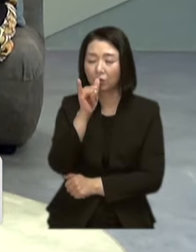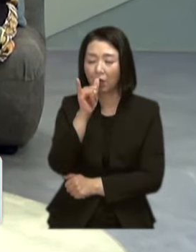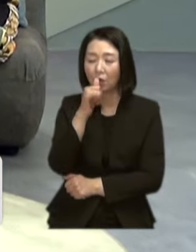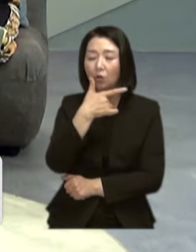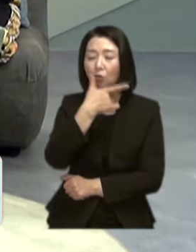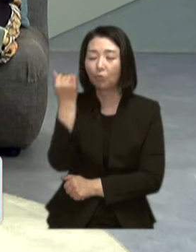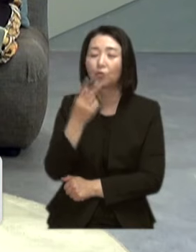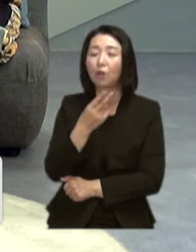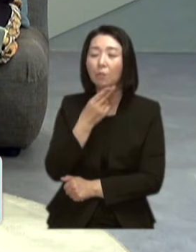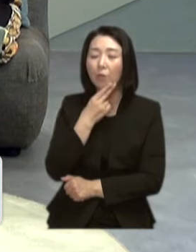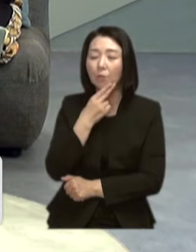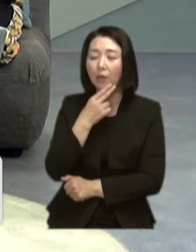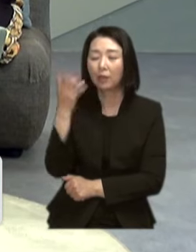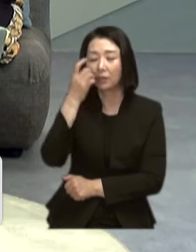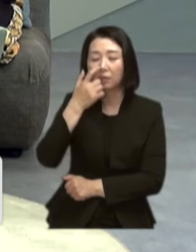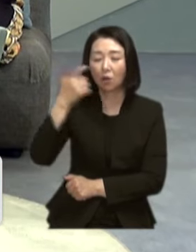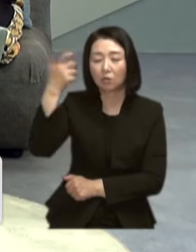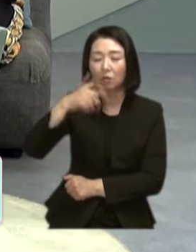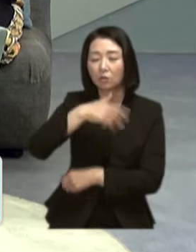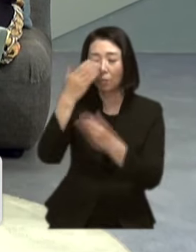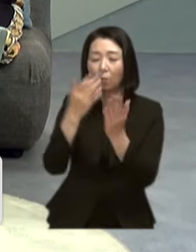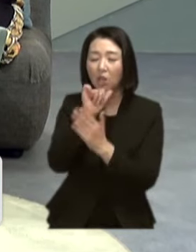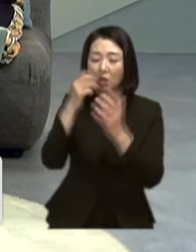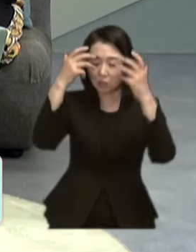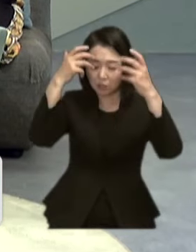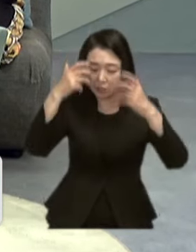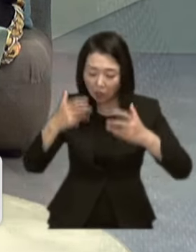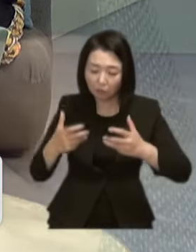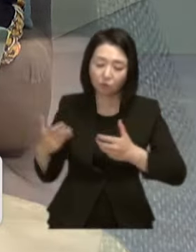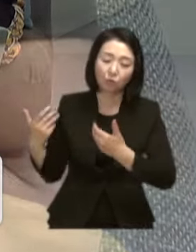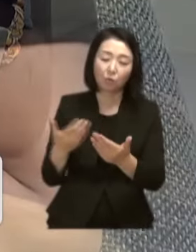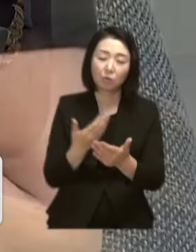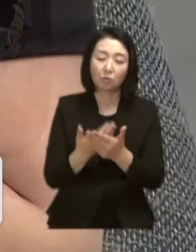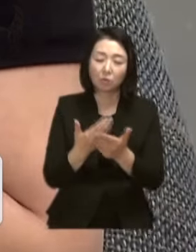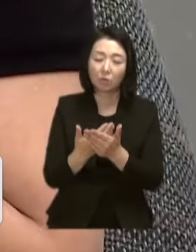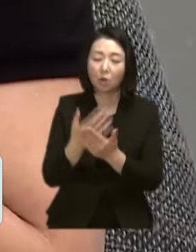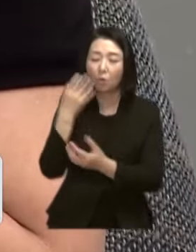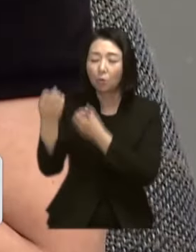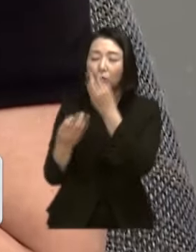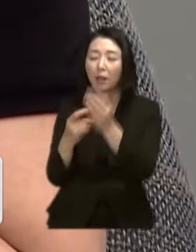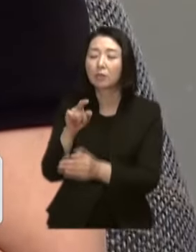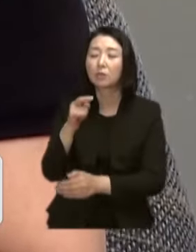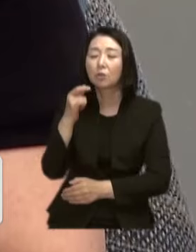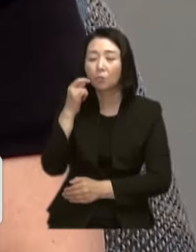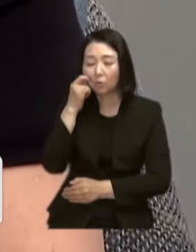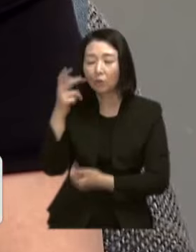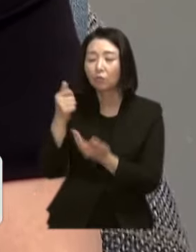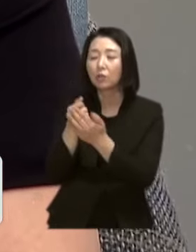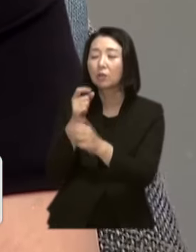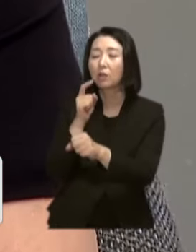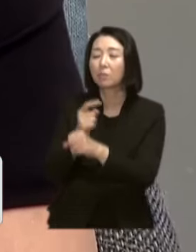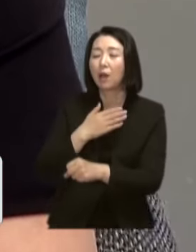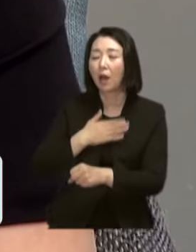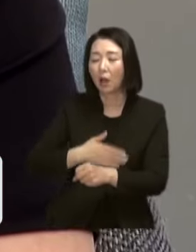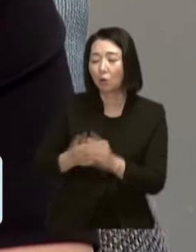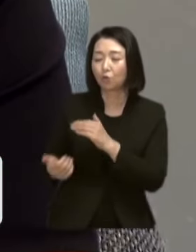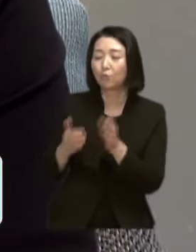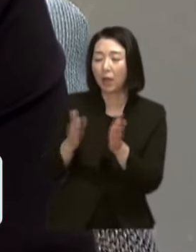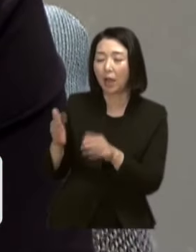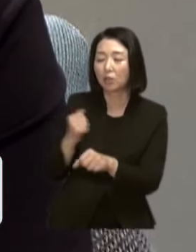성령께서 전신갑주로 두루마리 입혀 주시옵소서. 일일이 아뢰지 못한 사정 주님 다 아시고 여호와 이리 준비하실 줄